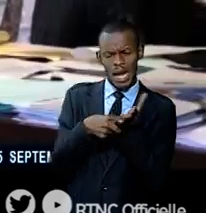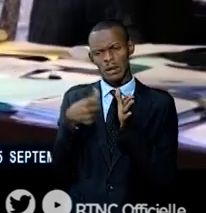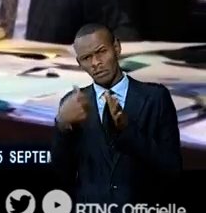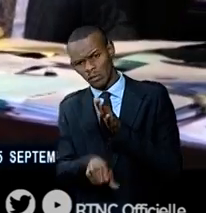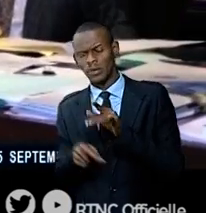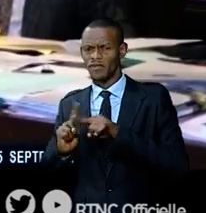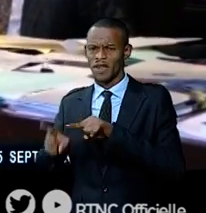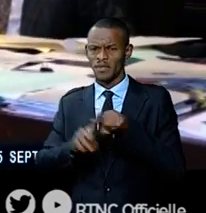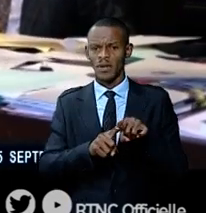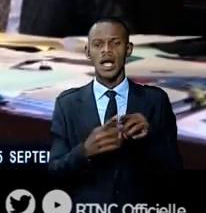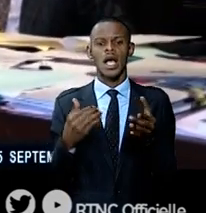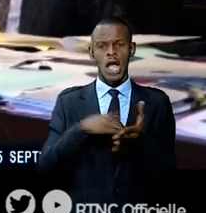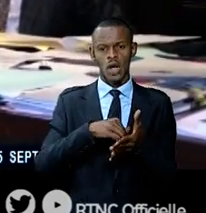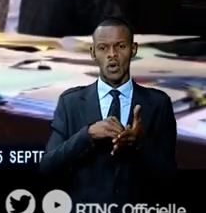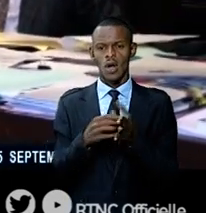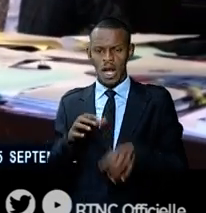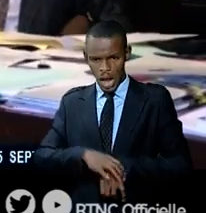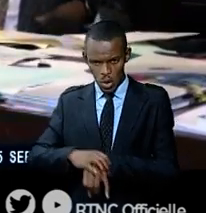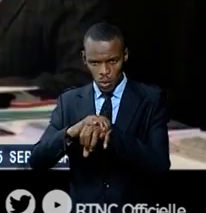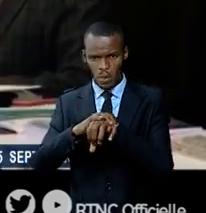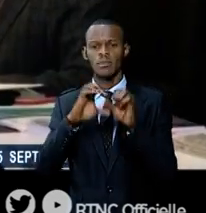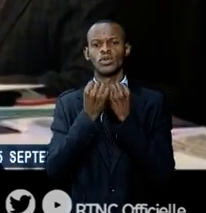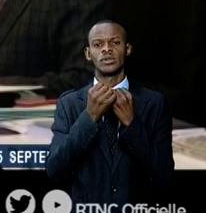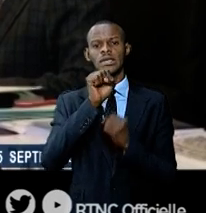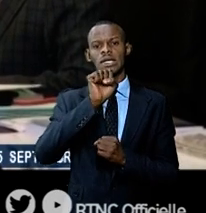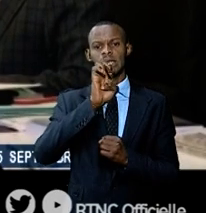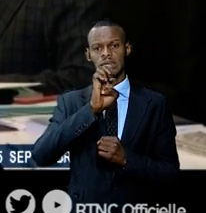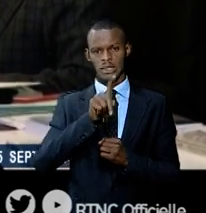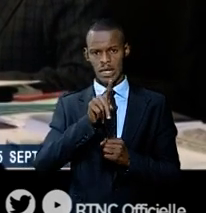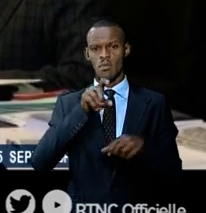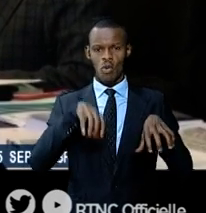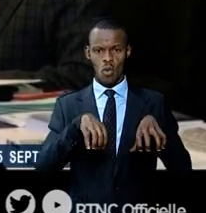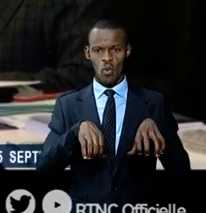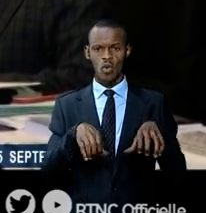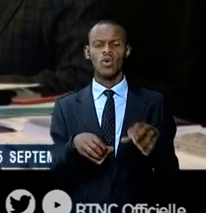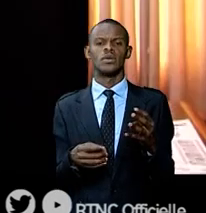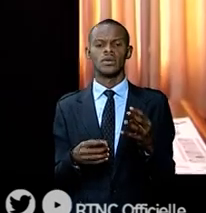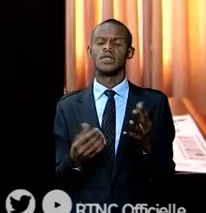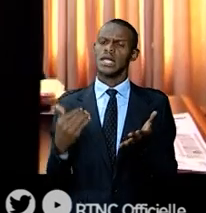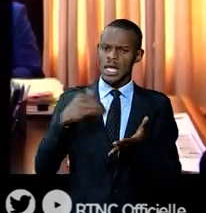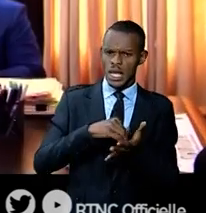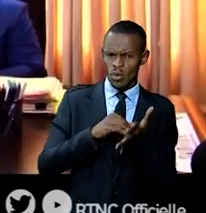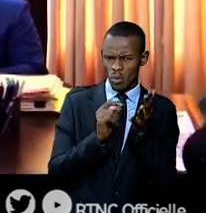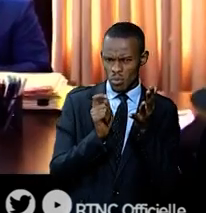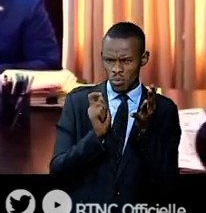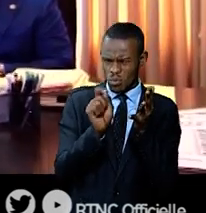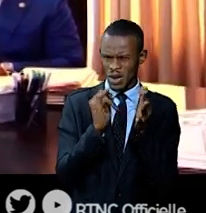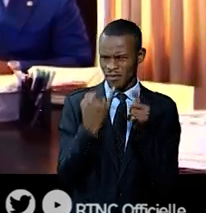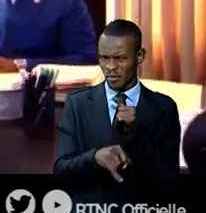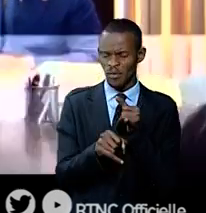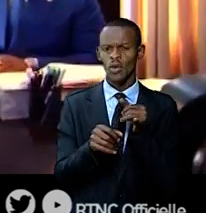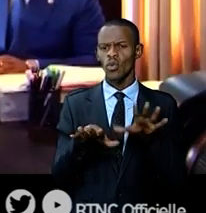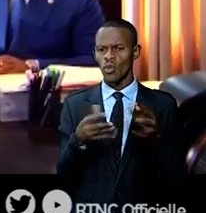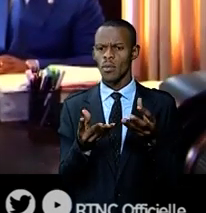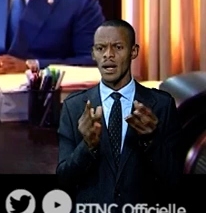la CEP Congo et la nécessité d'harmoniser les chiffres relatifs à l'exécution du budget de